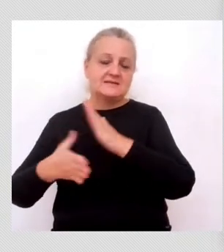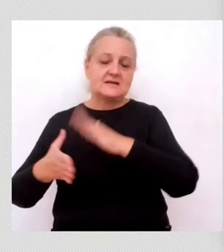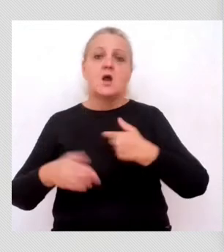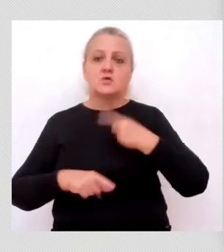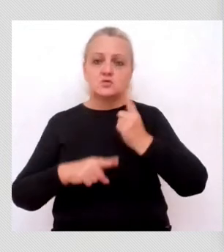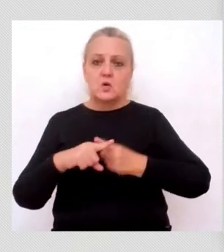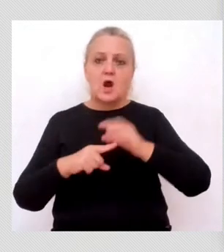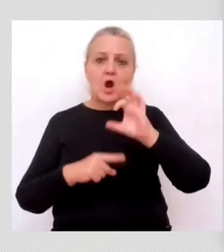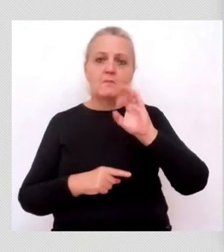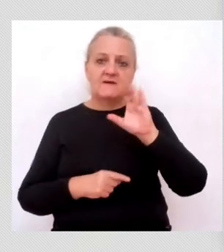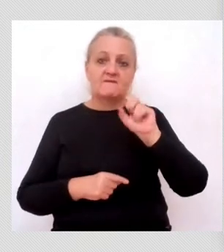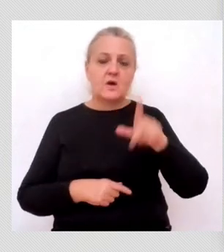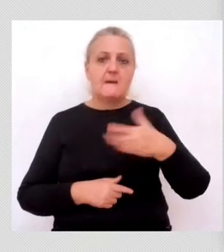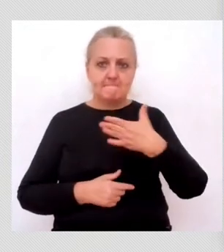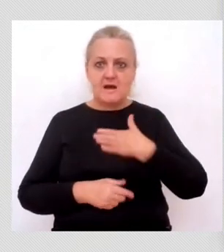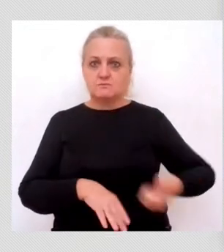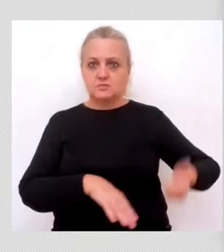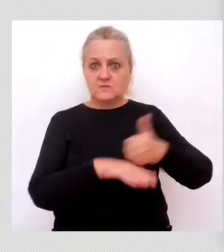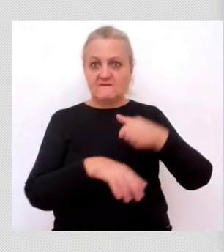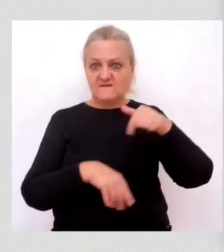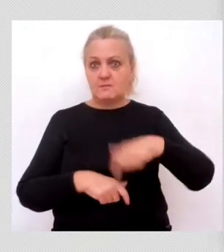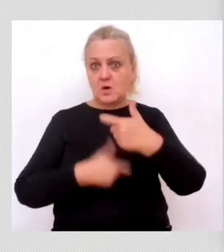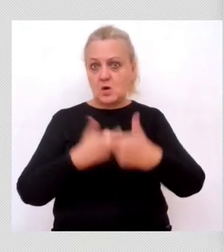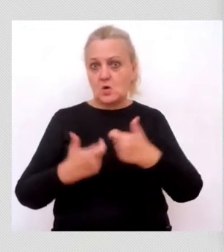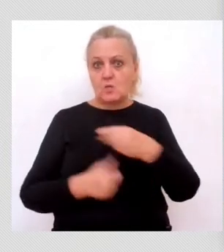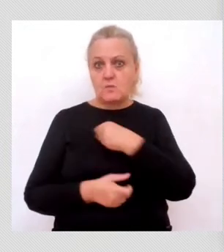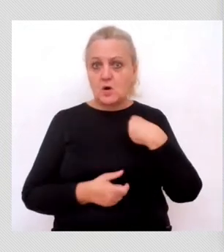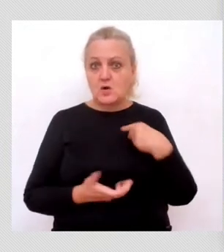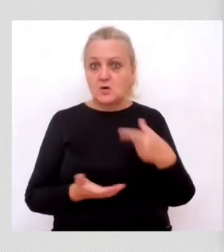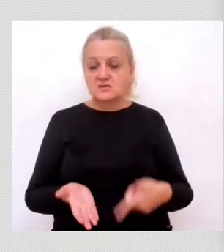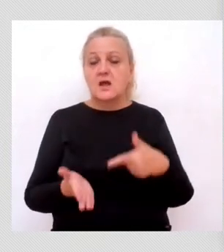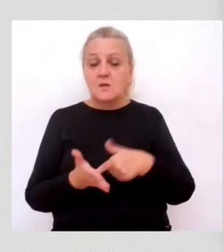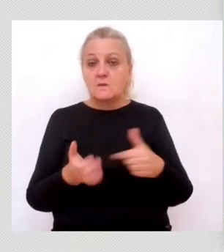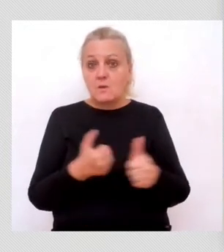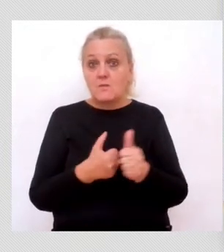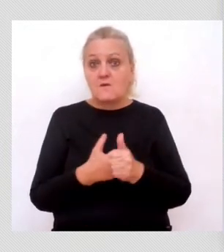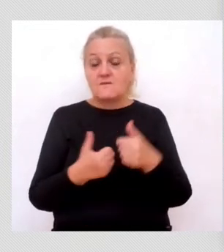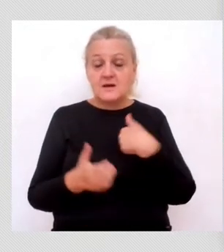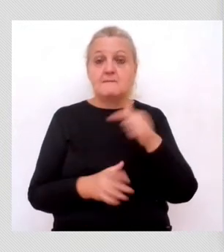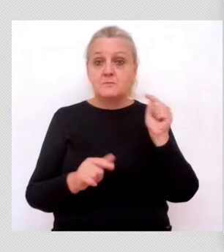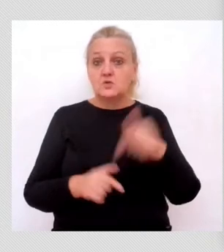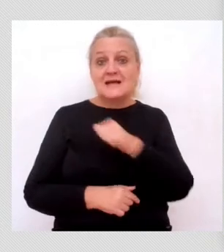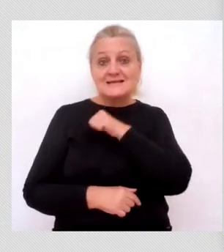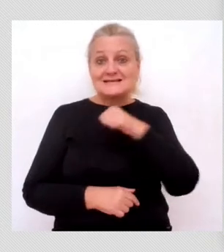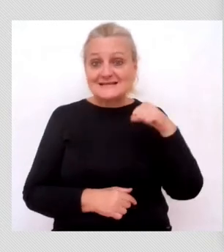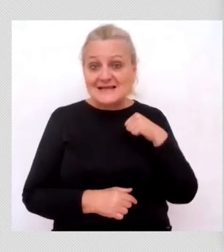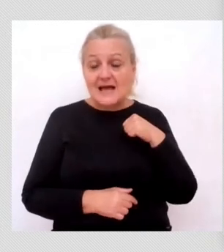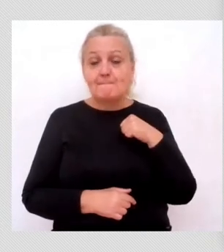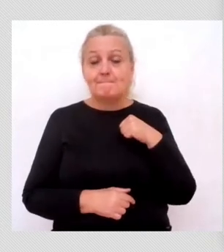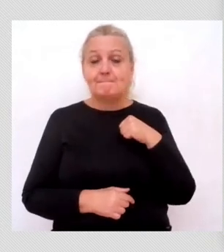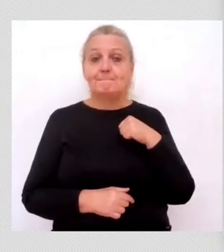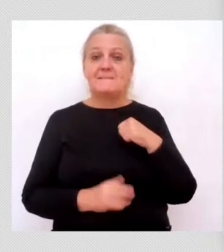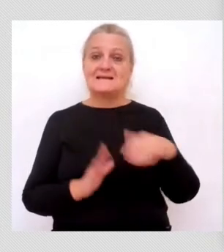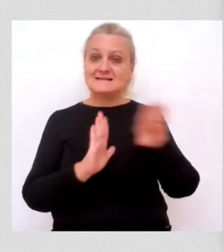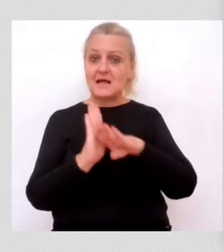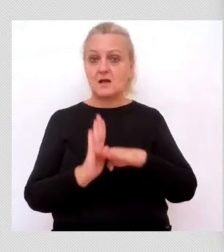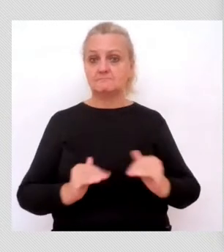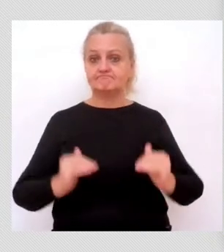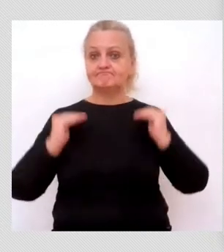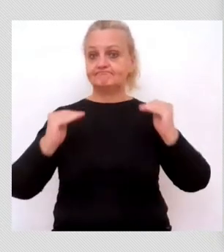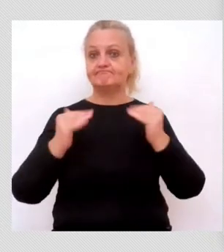nawet przywództwo OBWE w tym roku i to na nas spowoduje, że my musimy sami odpowiadać wyższym standardom,